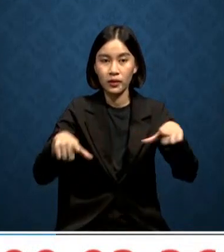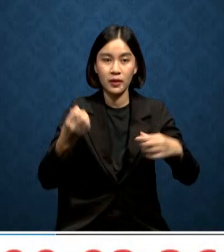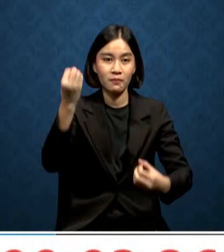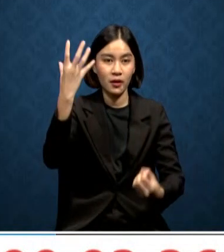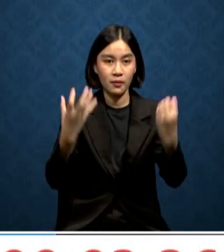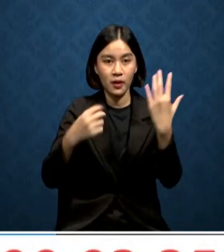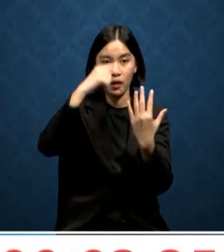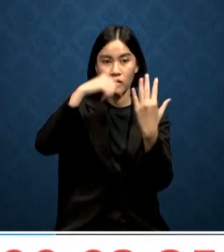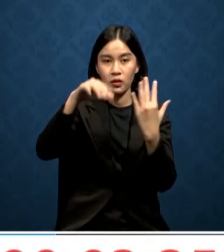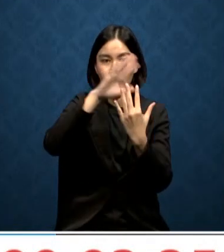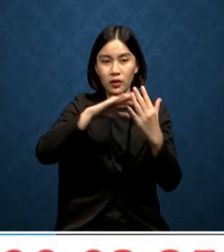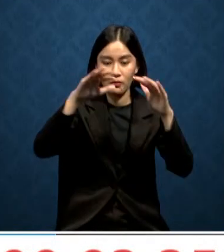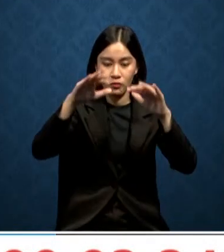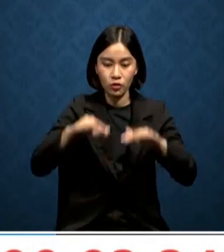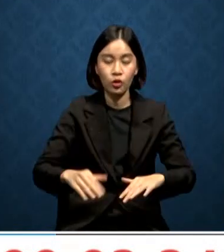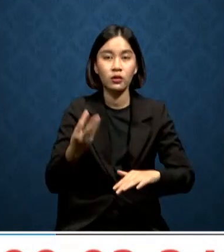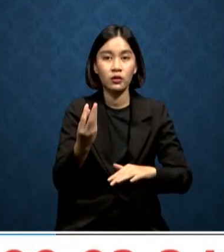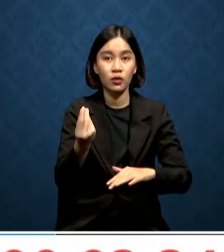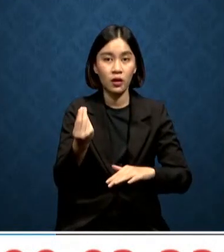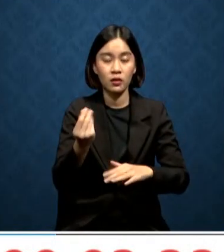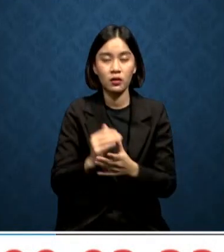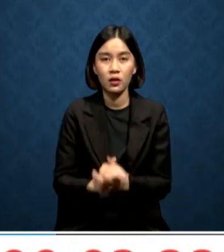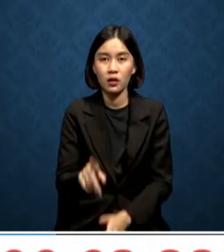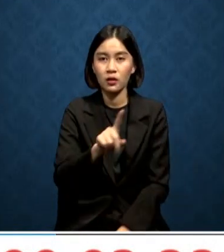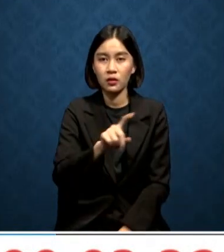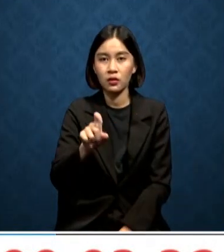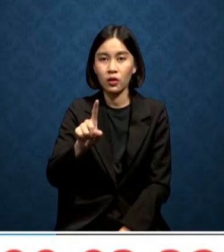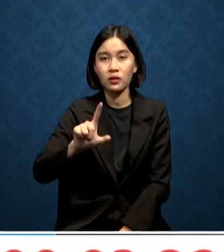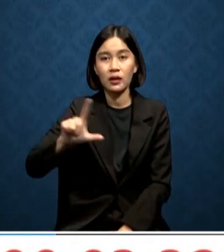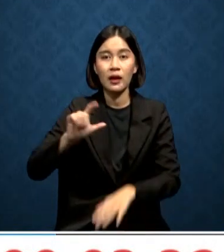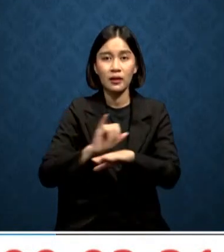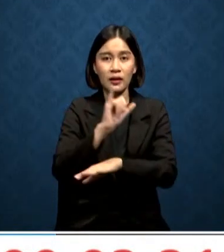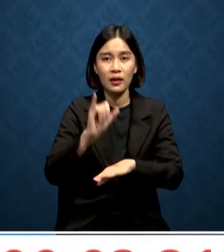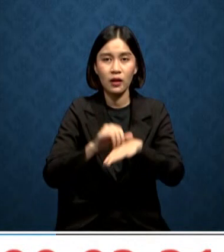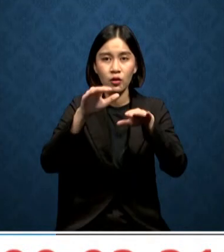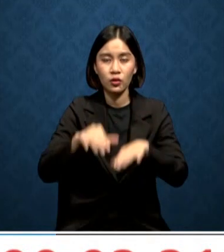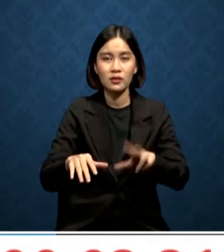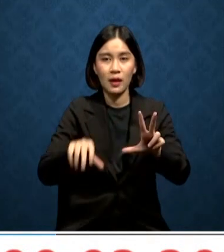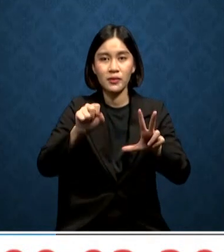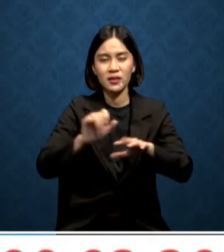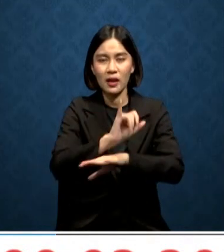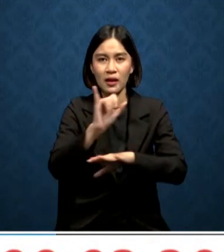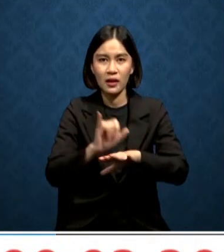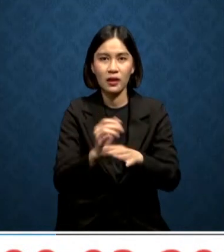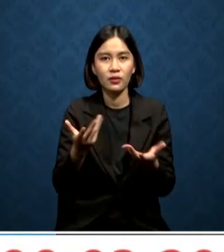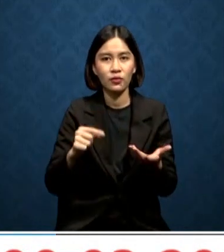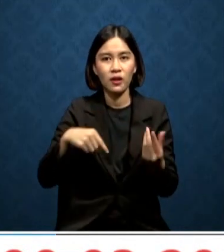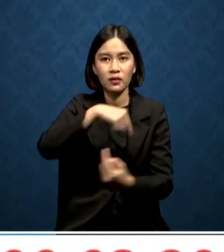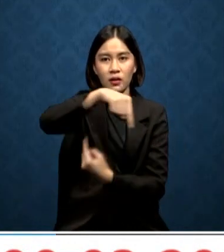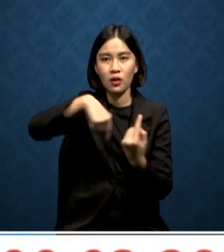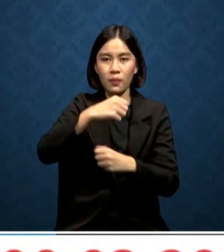ทศลดลงเหลือเพียงแค่101ล้านไร่ลดลงถึง 300,000 ไร่ซึ่งเป็นในรอบ